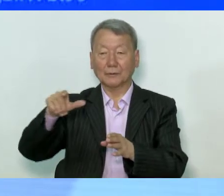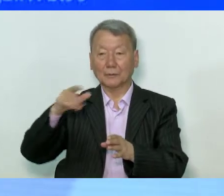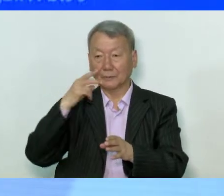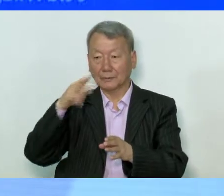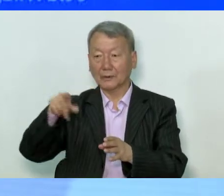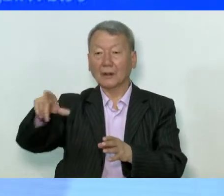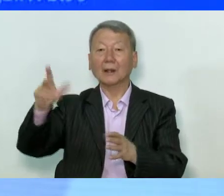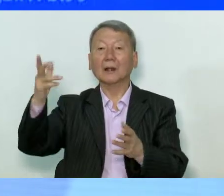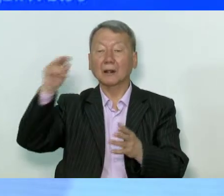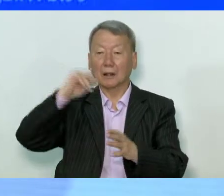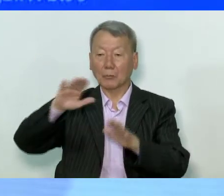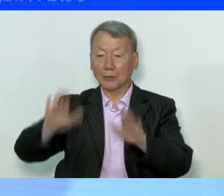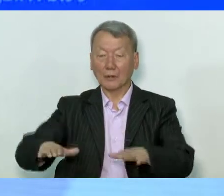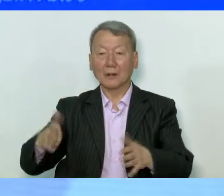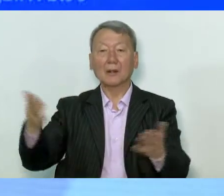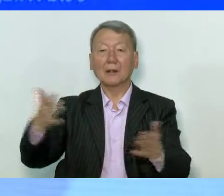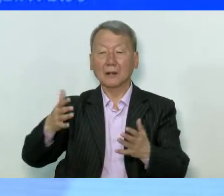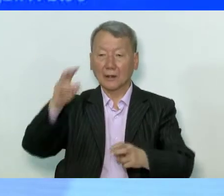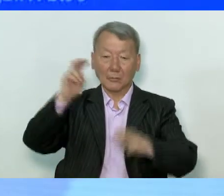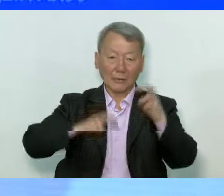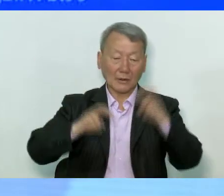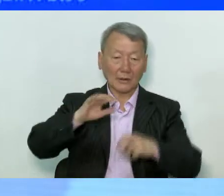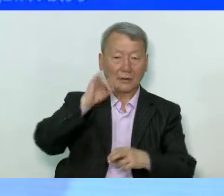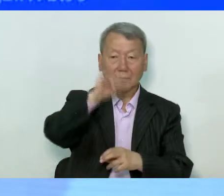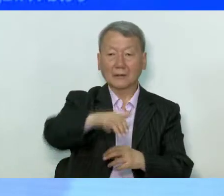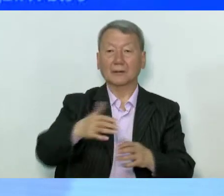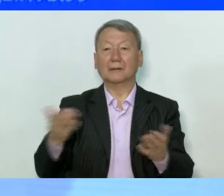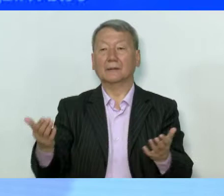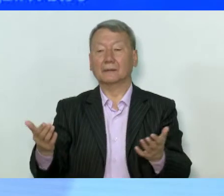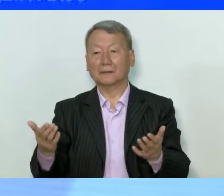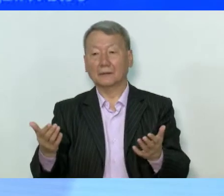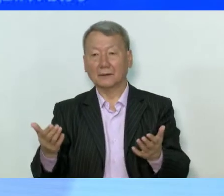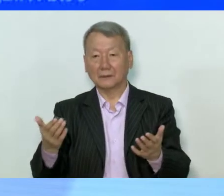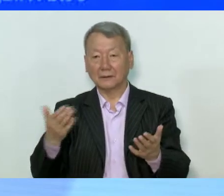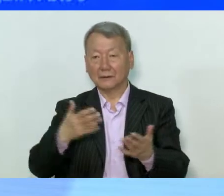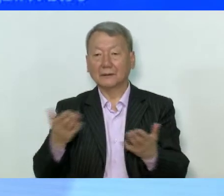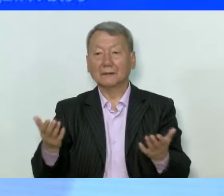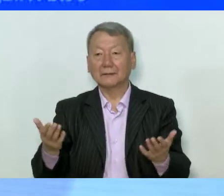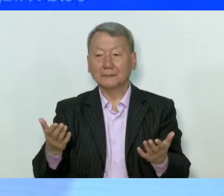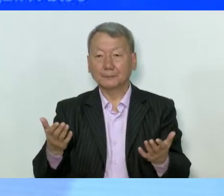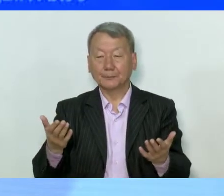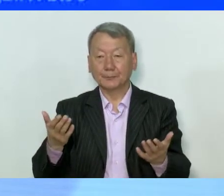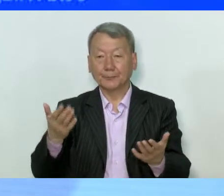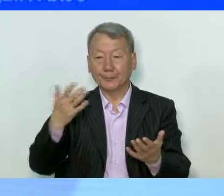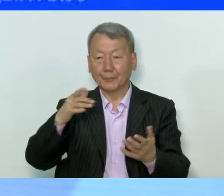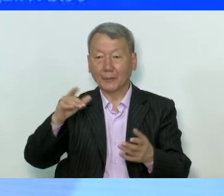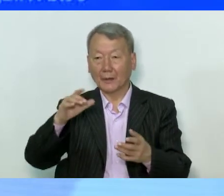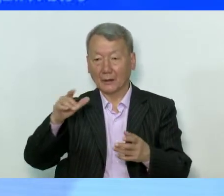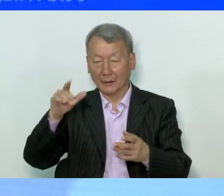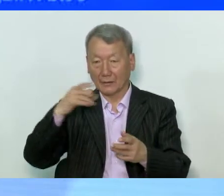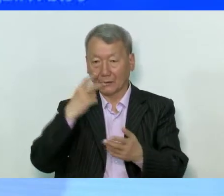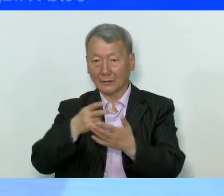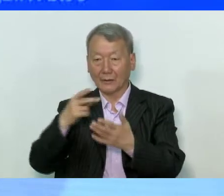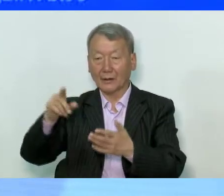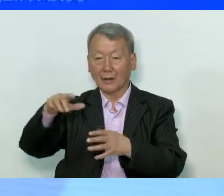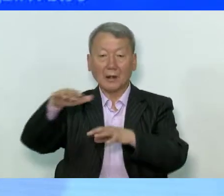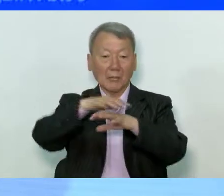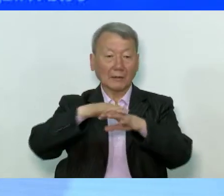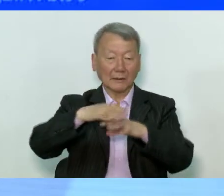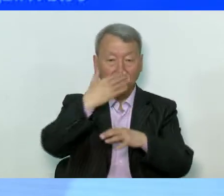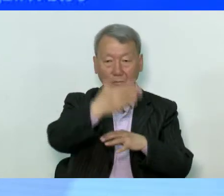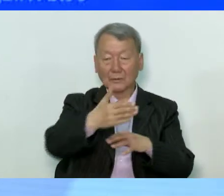күтүүсү кандай болот, же бир ишканаларга барганда жанагындай услуга көрсөткөн эмелерде базарлар